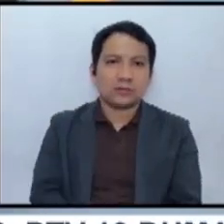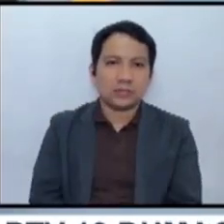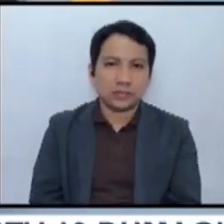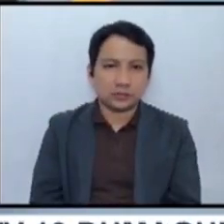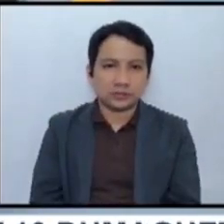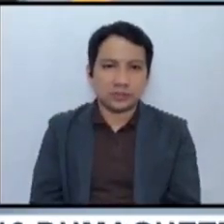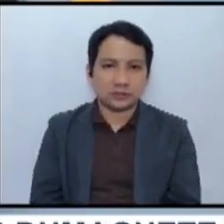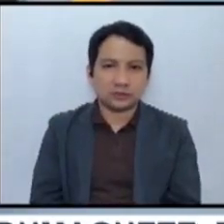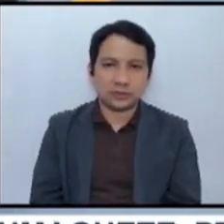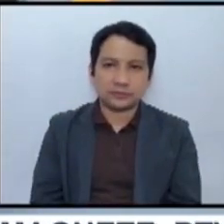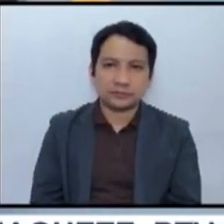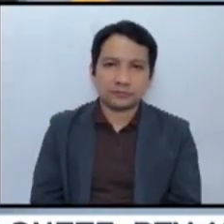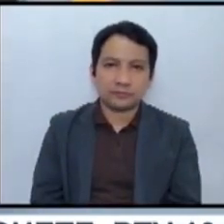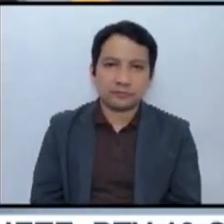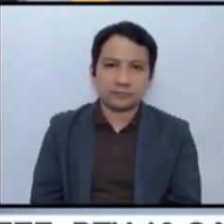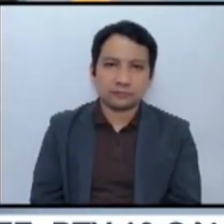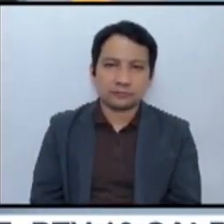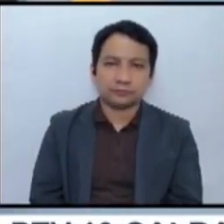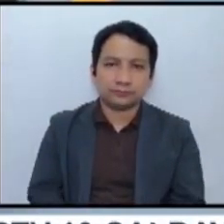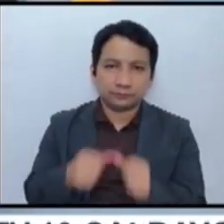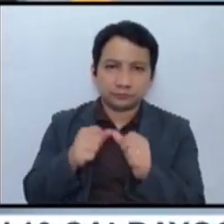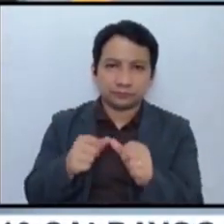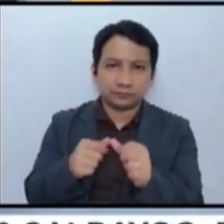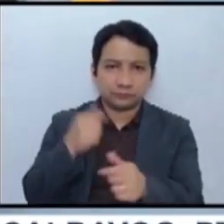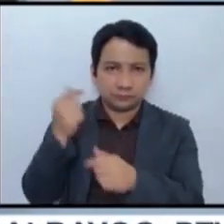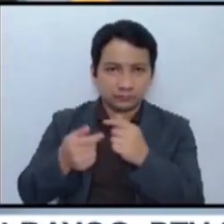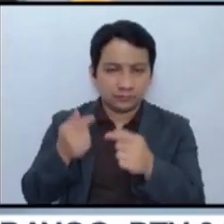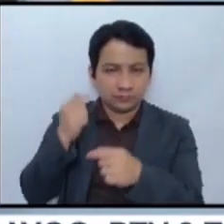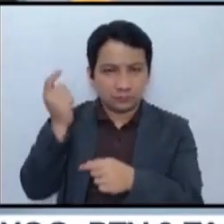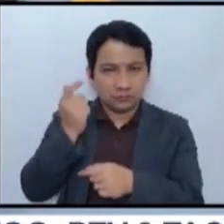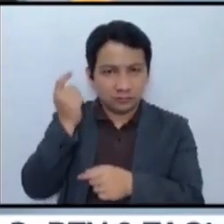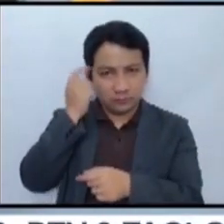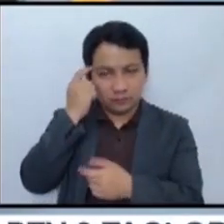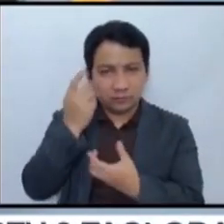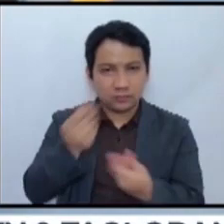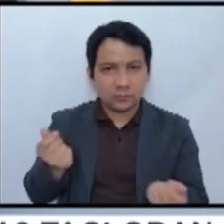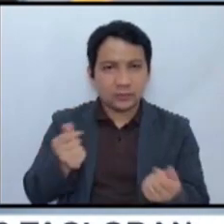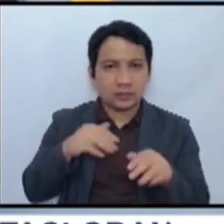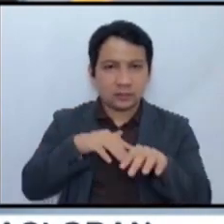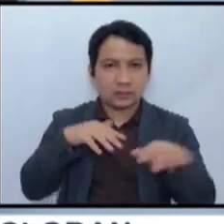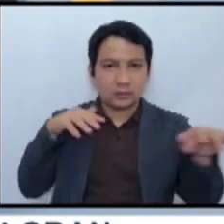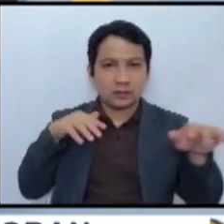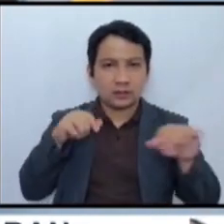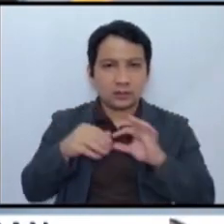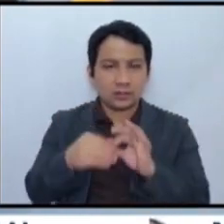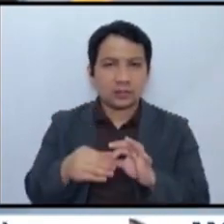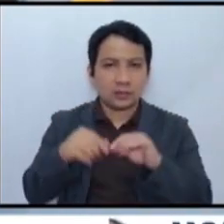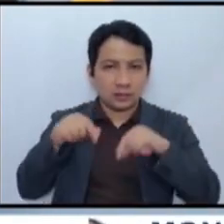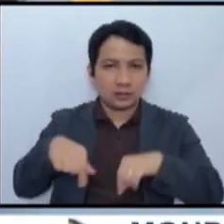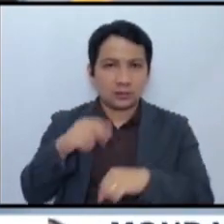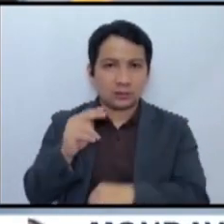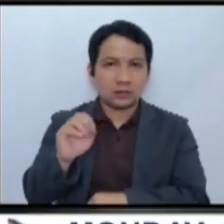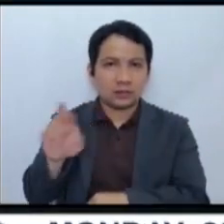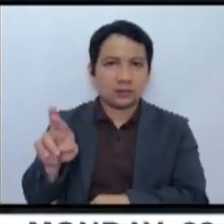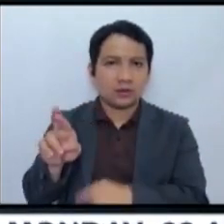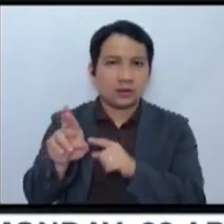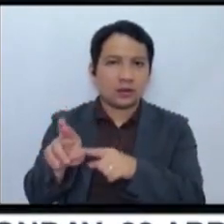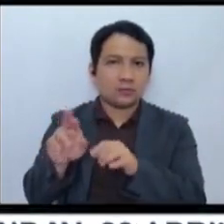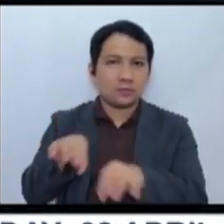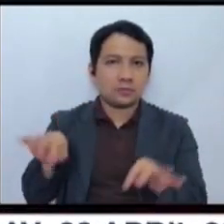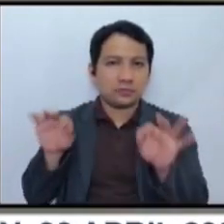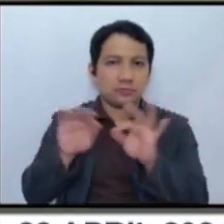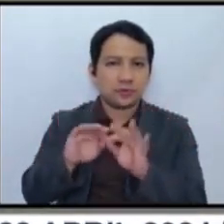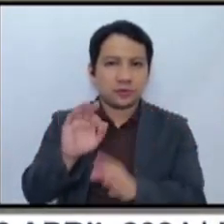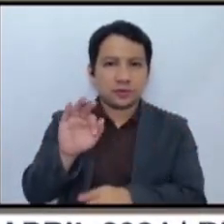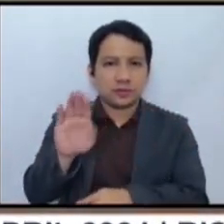Hindi tumitigil ang gobyerno sa mga hakbang para maibsan ang mabigat na daloy ng trapiko sa Metro Manila. Sa kanyang Facebook post,